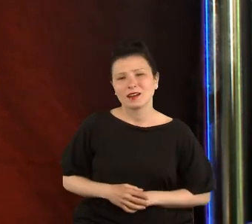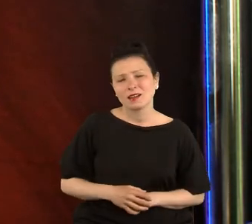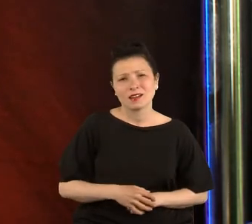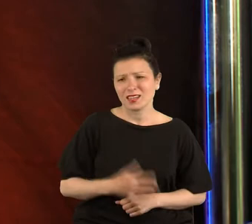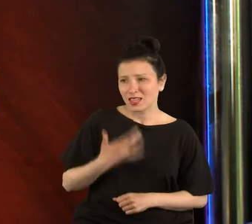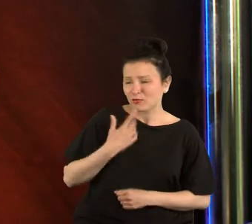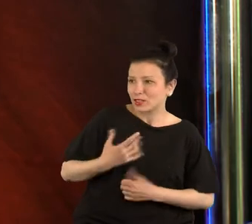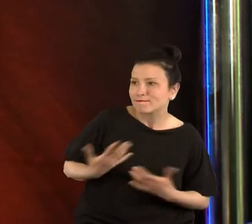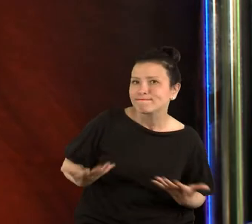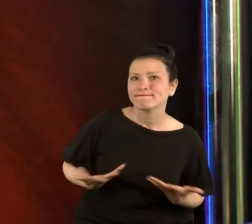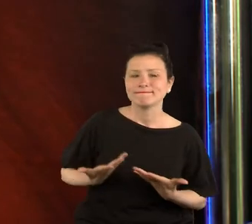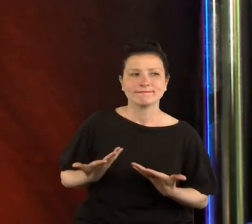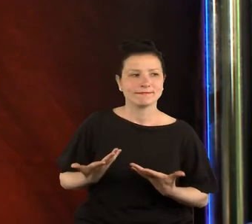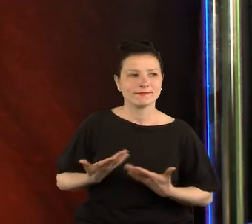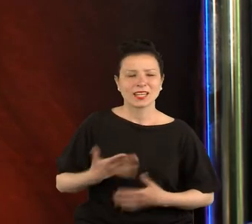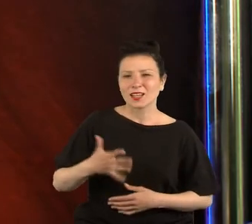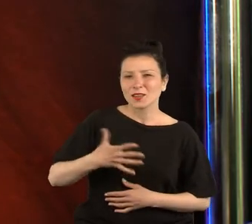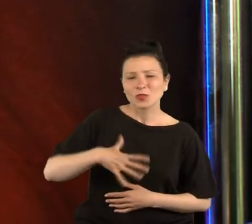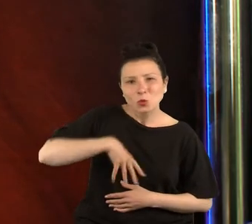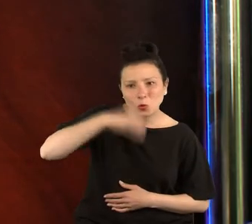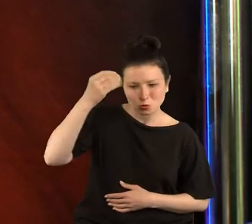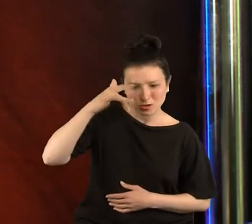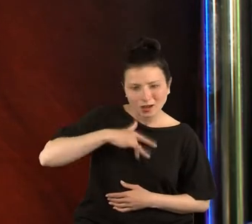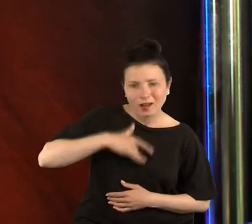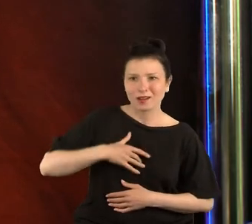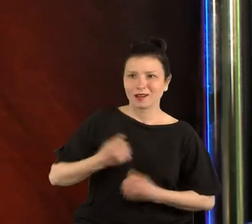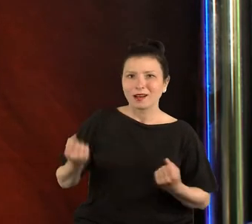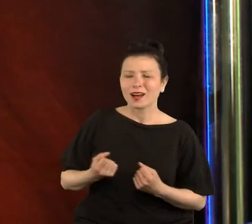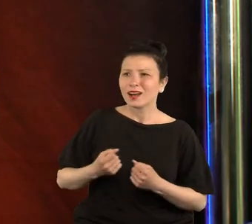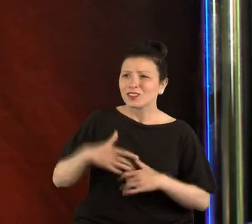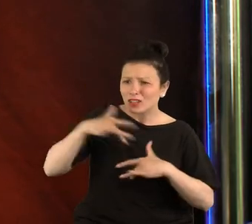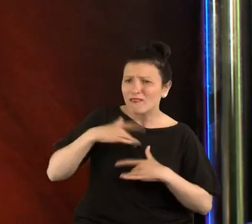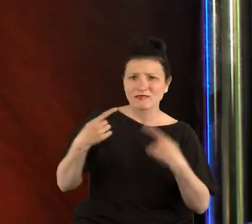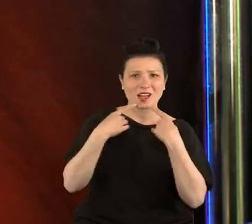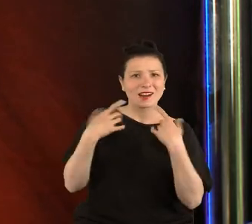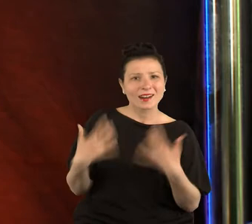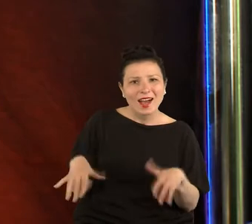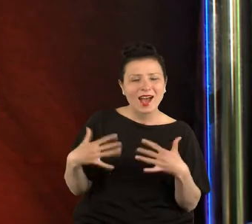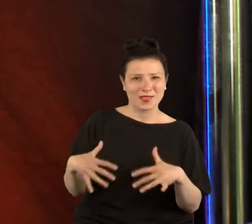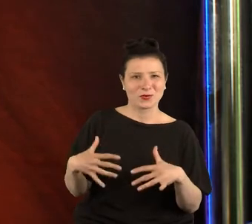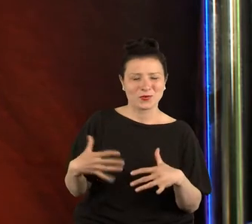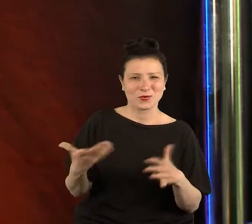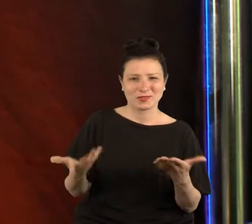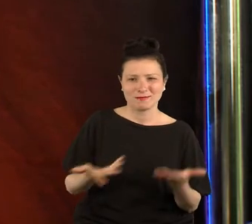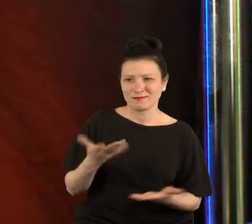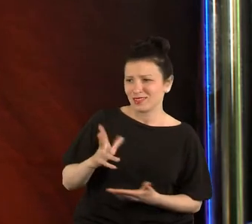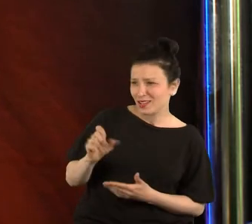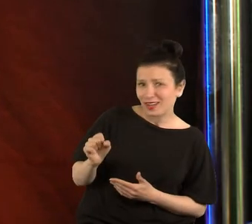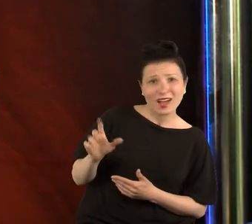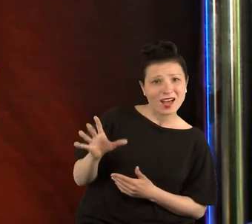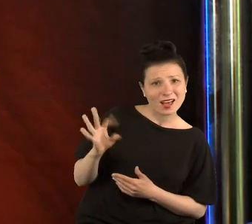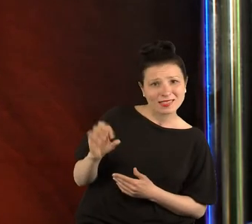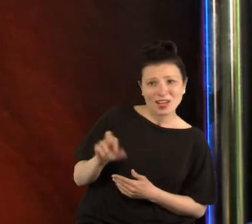mówię o harcie ducha, ale o takiej na przykład radości radości, którą Katarzyna